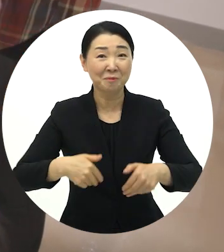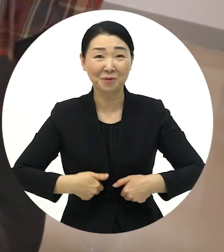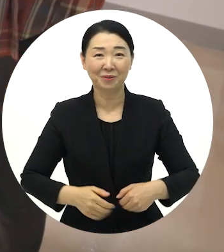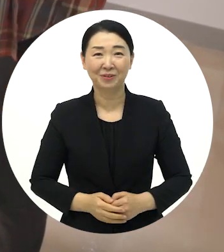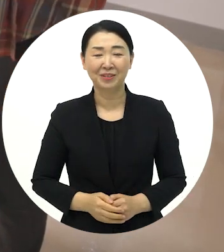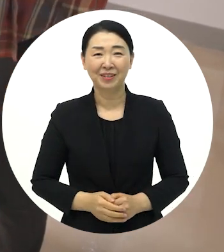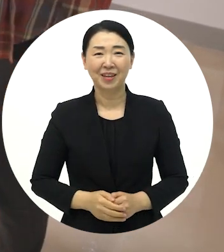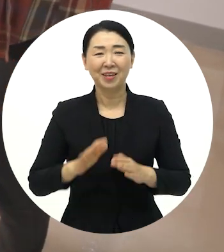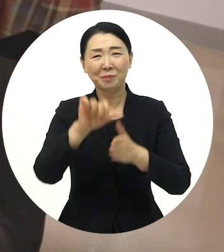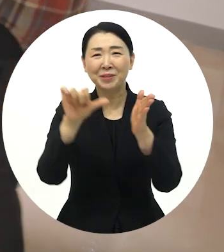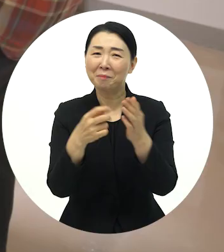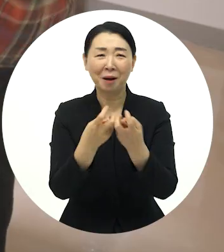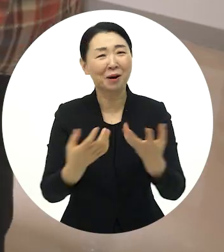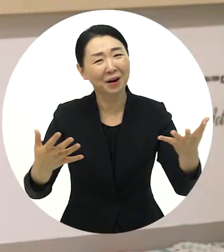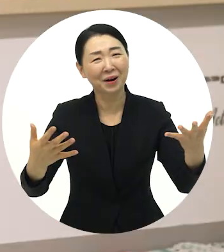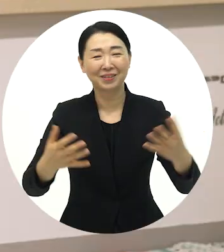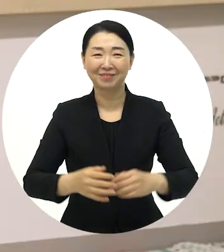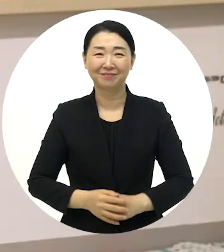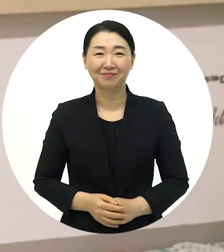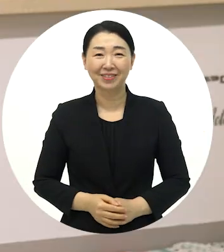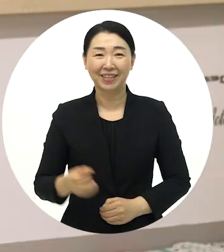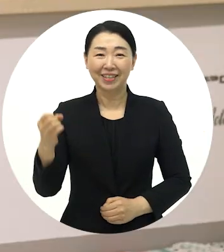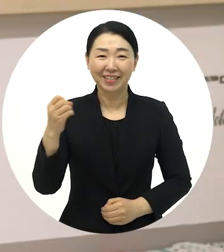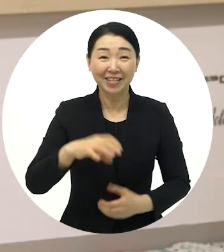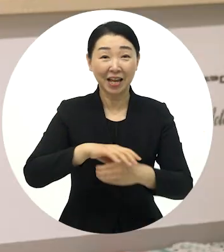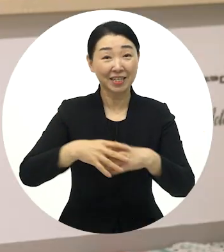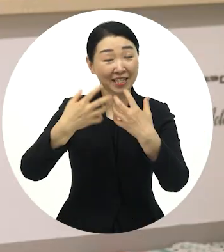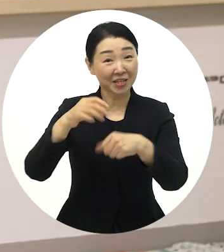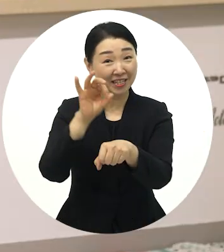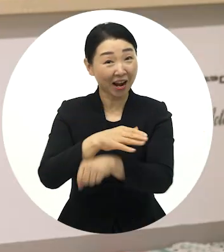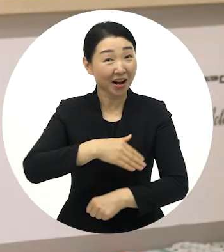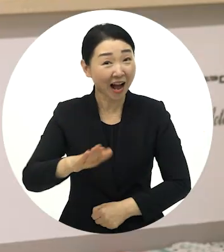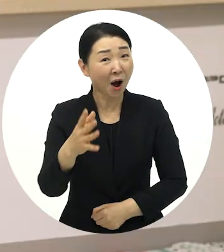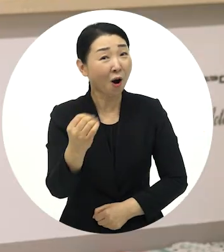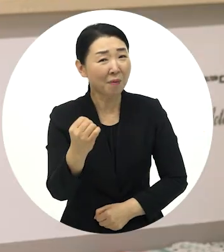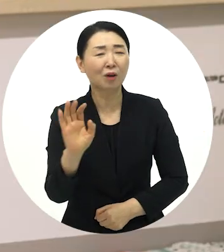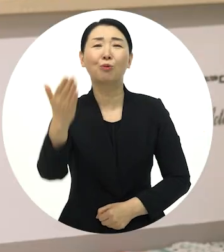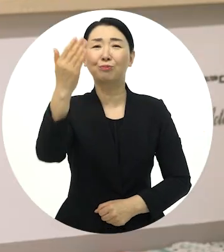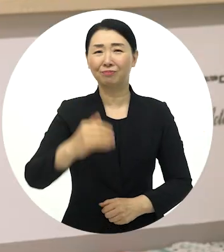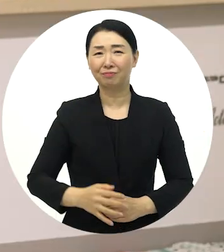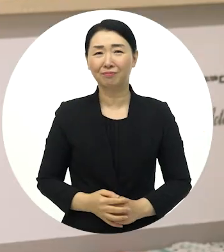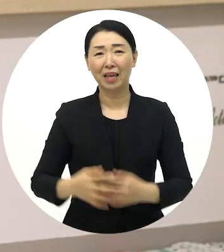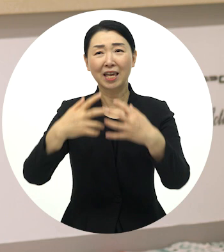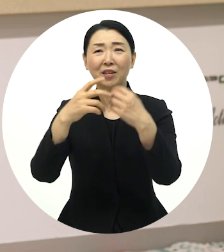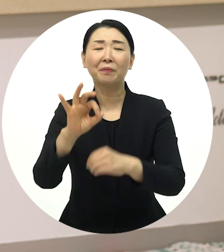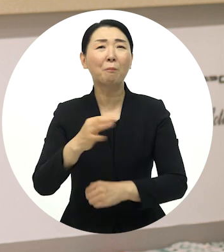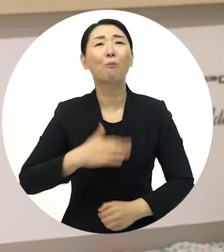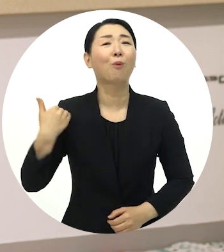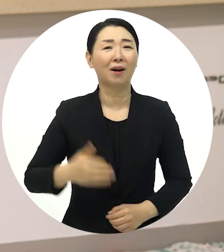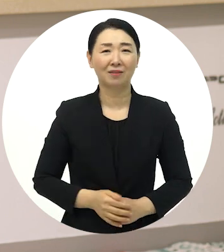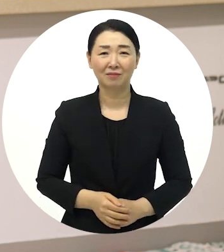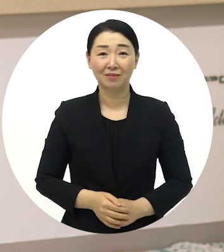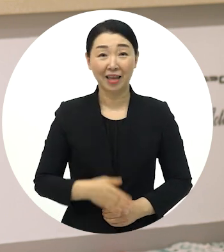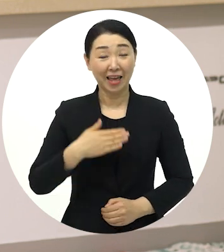다시 태어나자. 이번 생은 방법이 없다. 아니다. 그냥 우리 그 식기세척기 사러 갈까? 그 얼마지? 아 됐어요. 식기세척기 가격